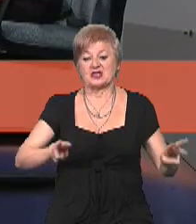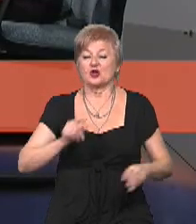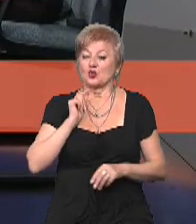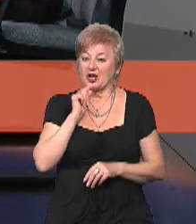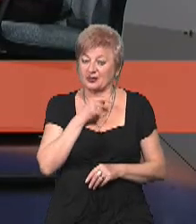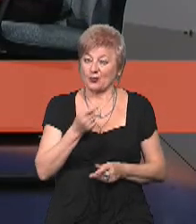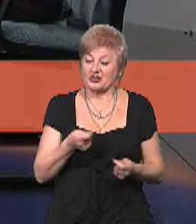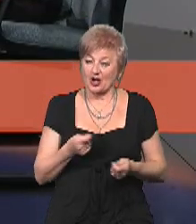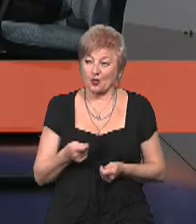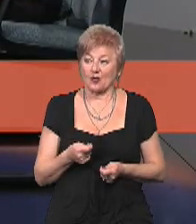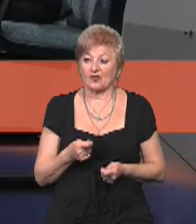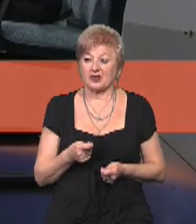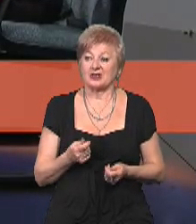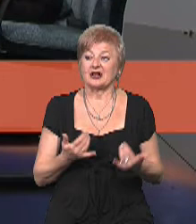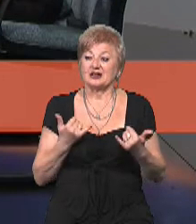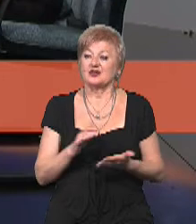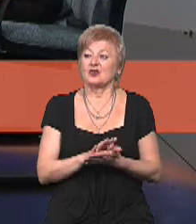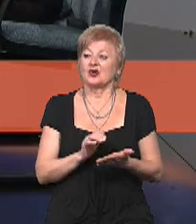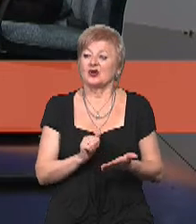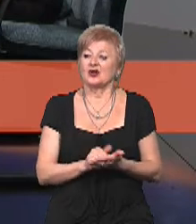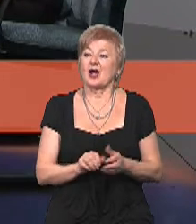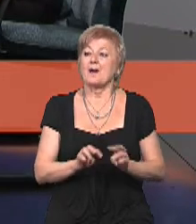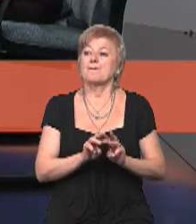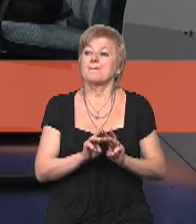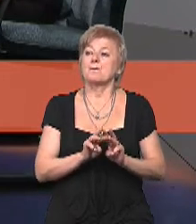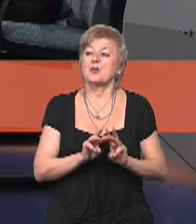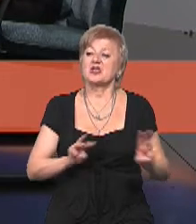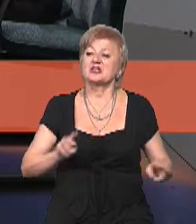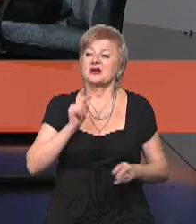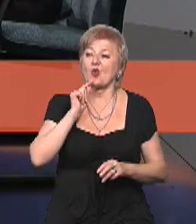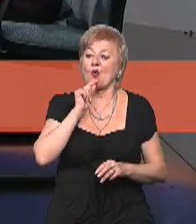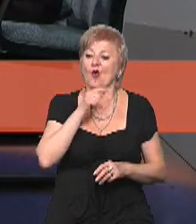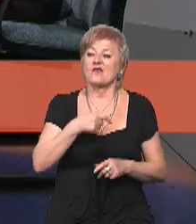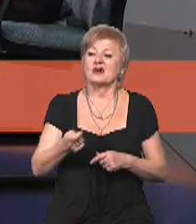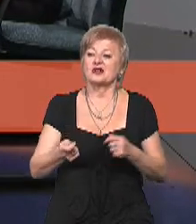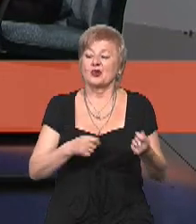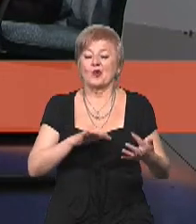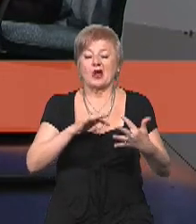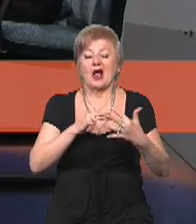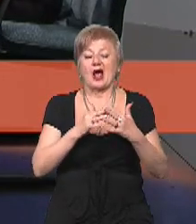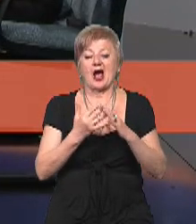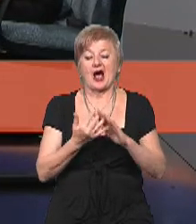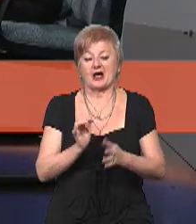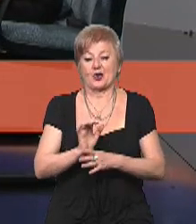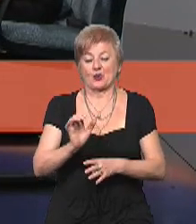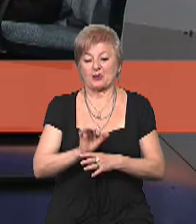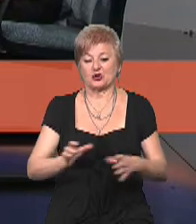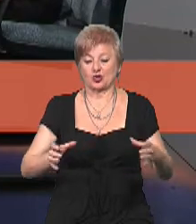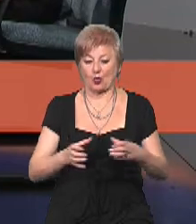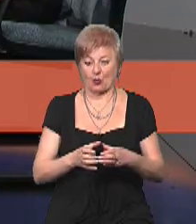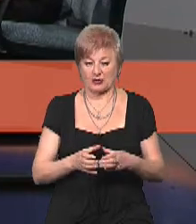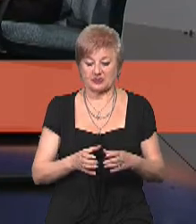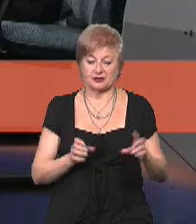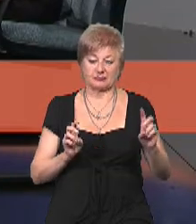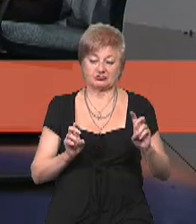экономики и торговли. На сегодня оно называется уже Министерство экономики, торговли и агропромышленного комплекса.